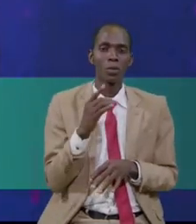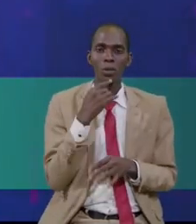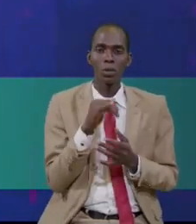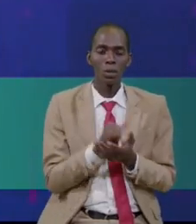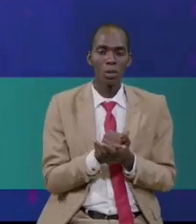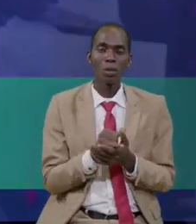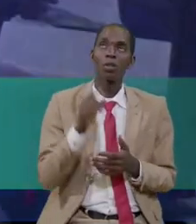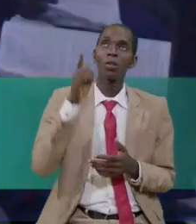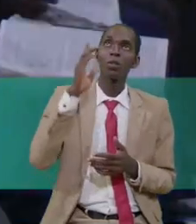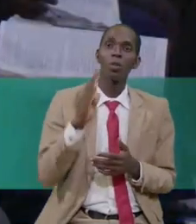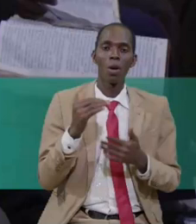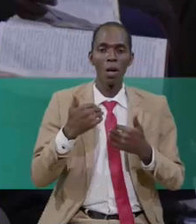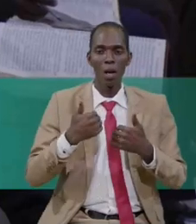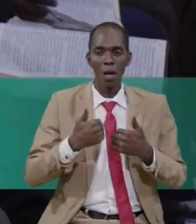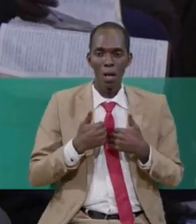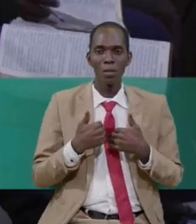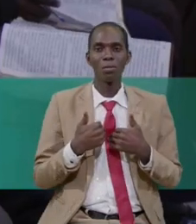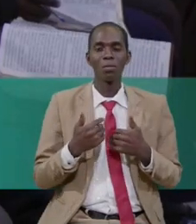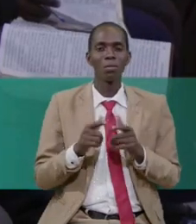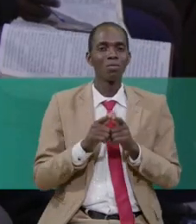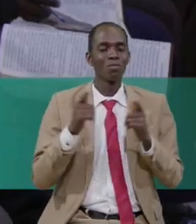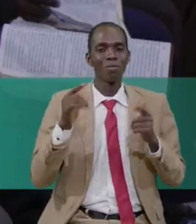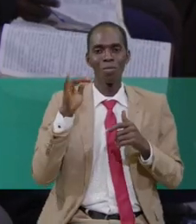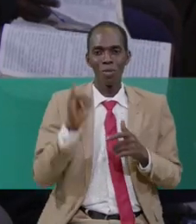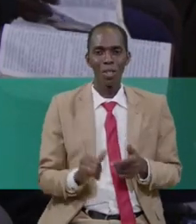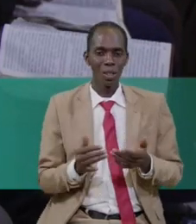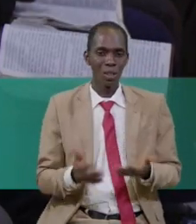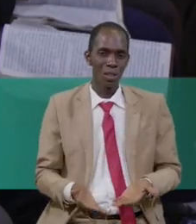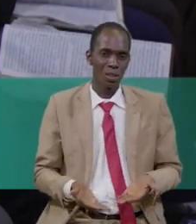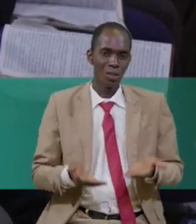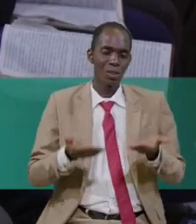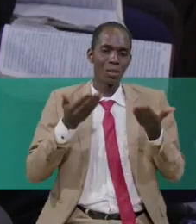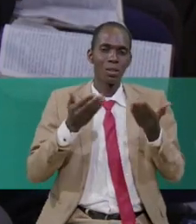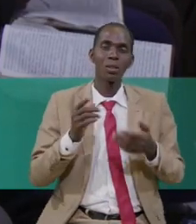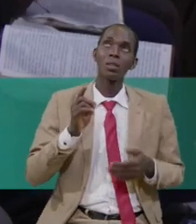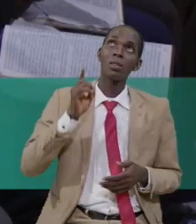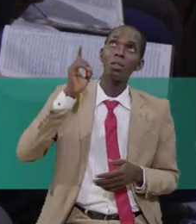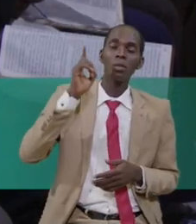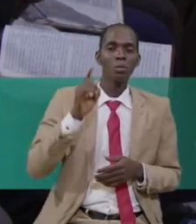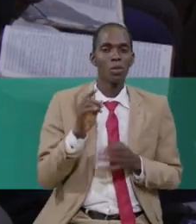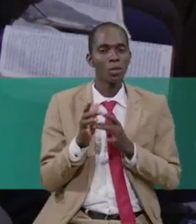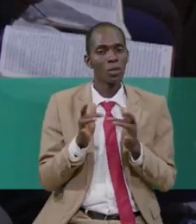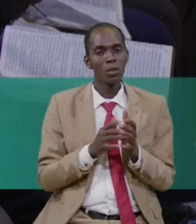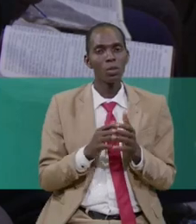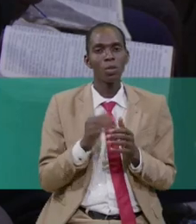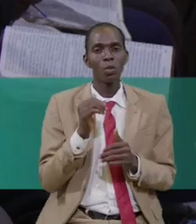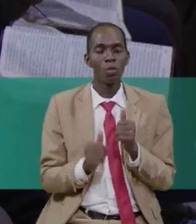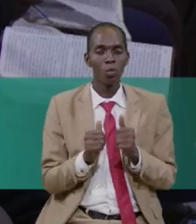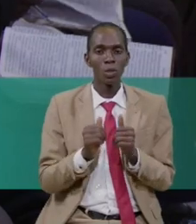l'a souverainement élevé et lui a donné un nom qui est au-dessus de tout